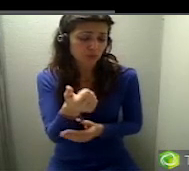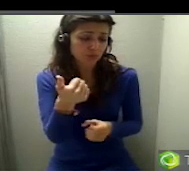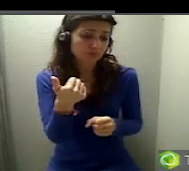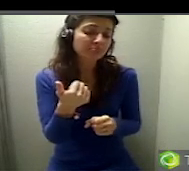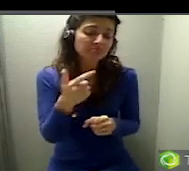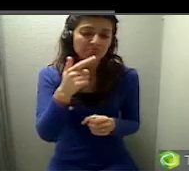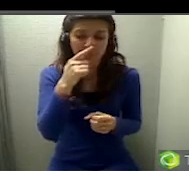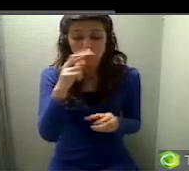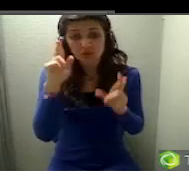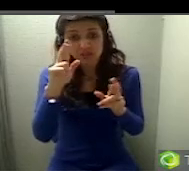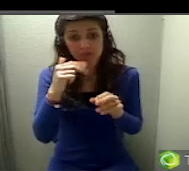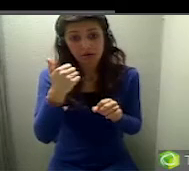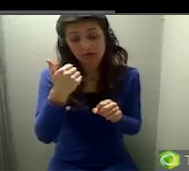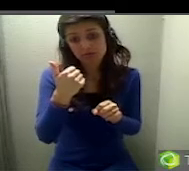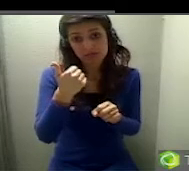beaucoup plus.